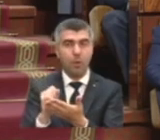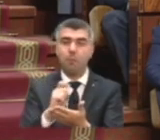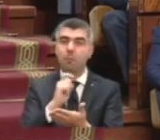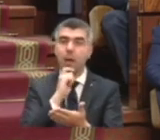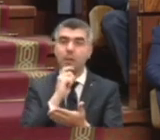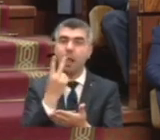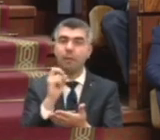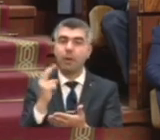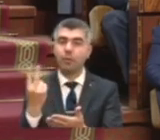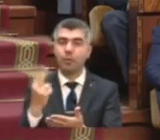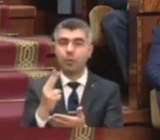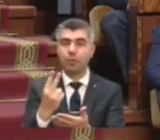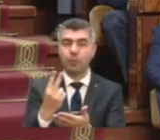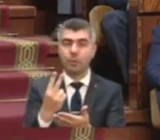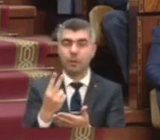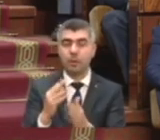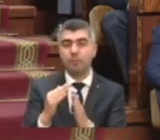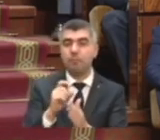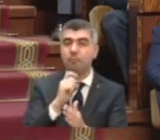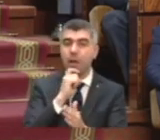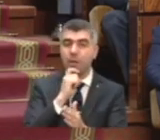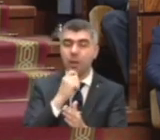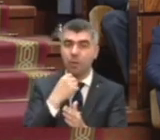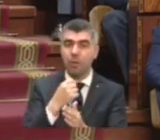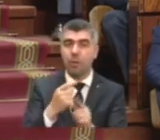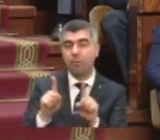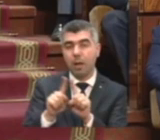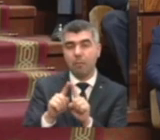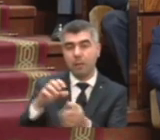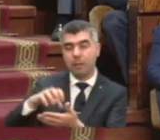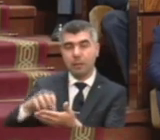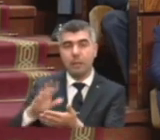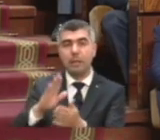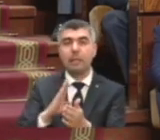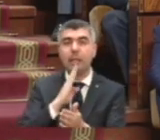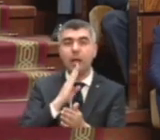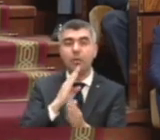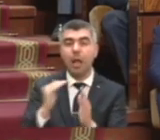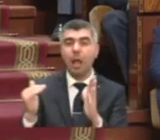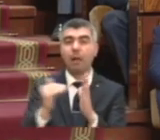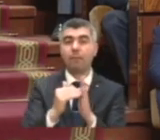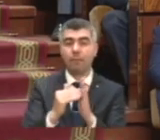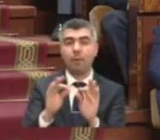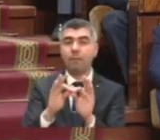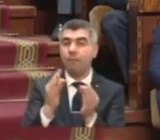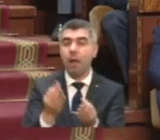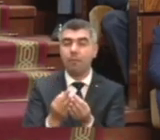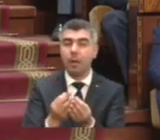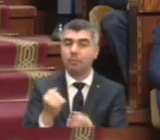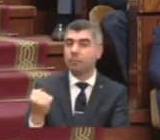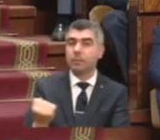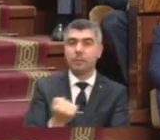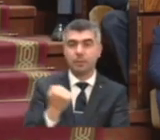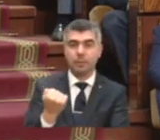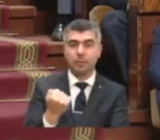نفس السكان. نعطي بالذكر غير دوار الحاملة اللي فيها 12,000 أسرة، لا زال ينتظر. والمشكل شنو هو؟